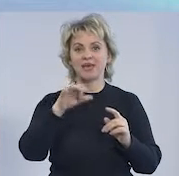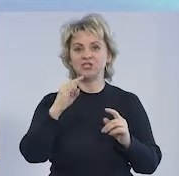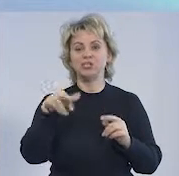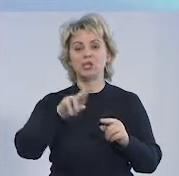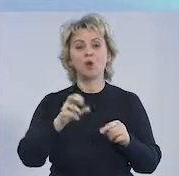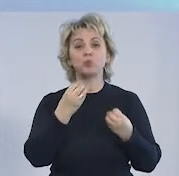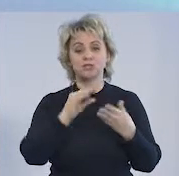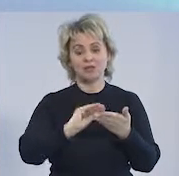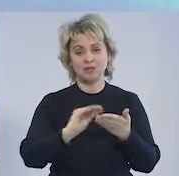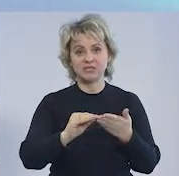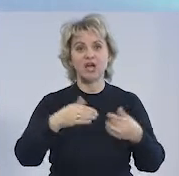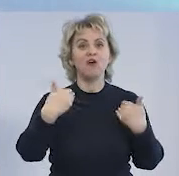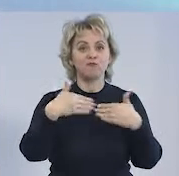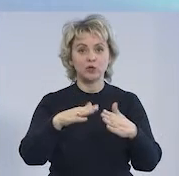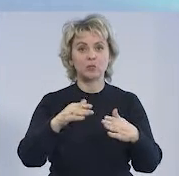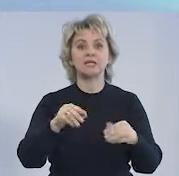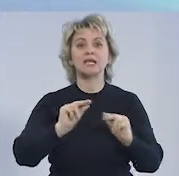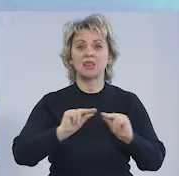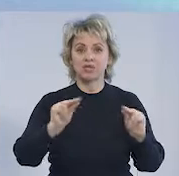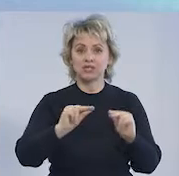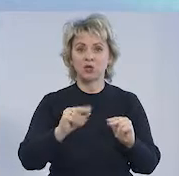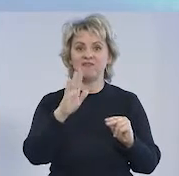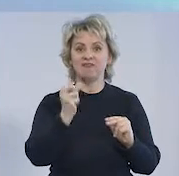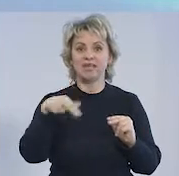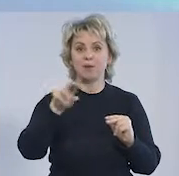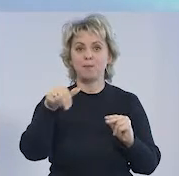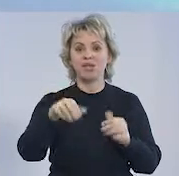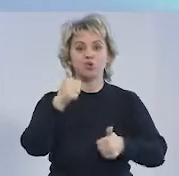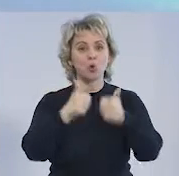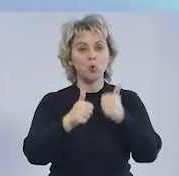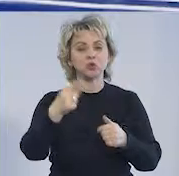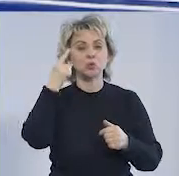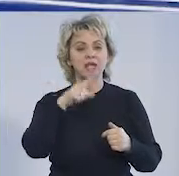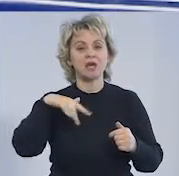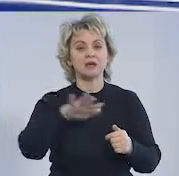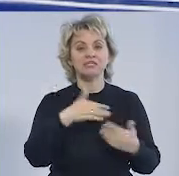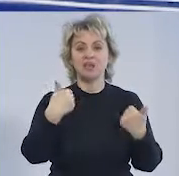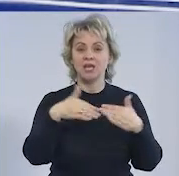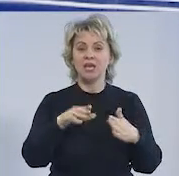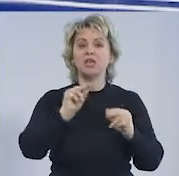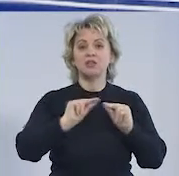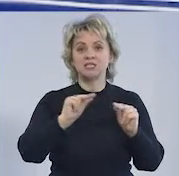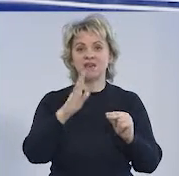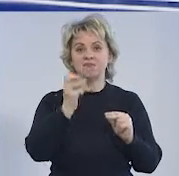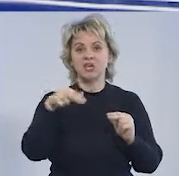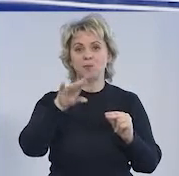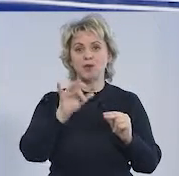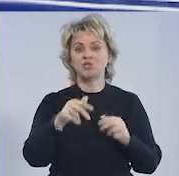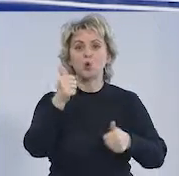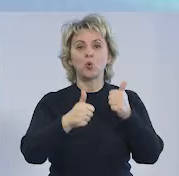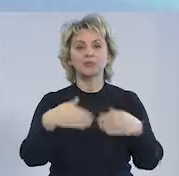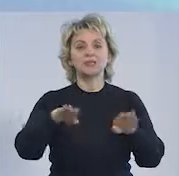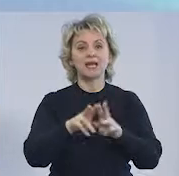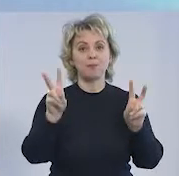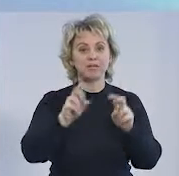нужно написать «Выпускники и наставники», «Узнай Википедия», Россию. «Конкурс». Да, «Узнай Россию», «Выпускники и наставники», «Википедия», «Конкурс». Вот